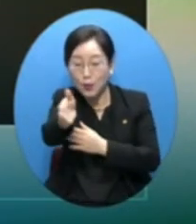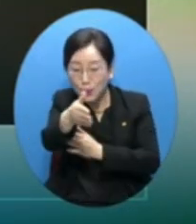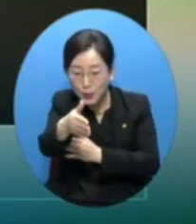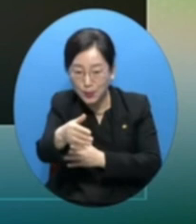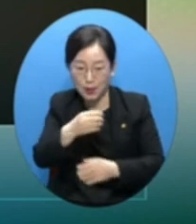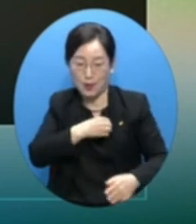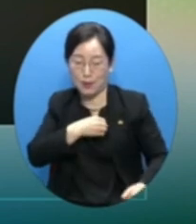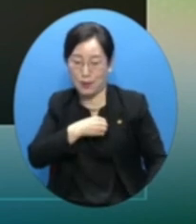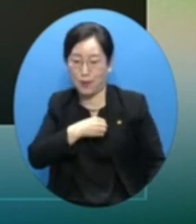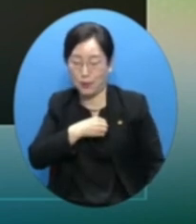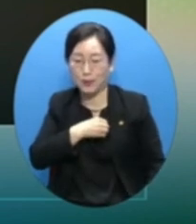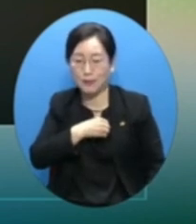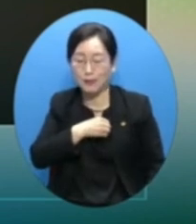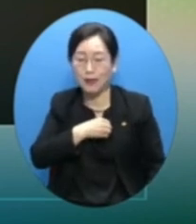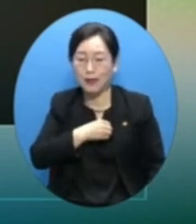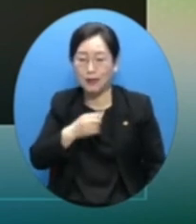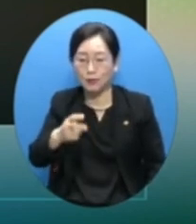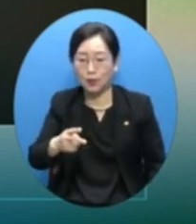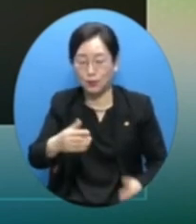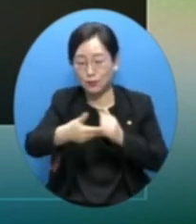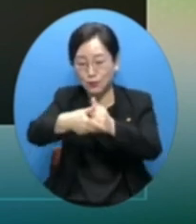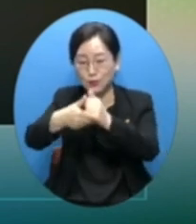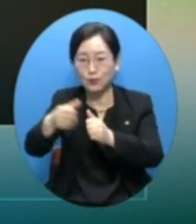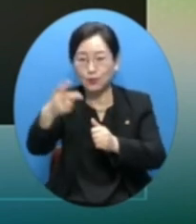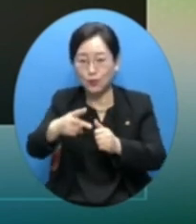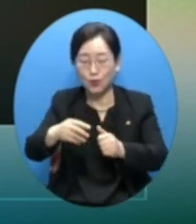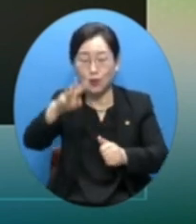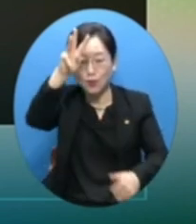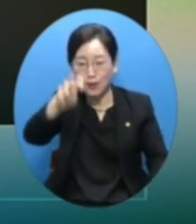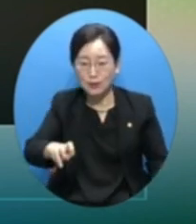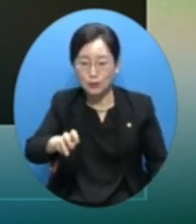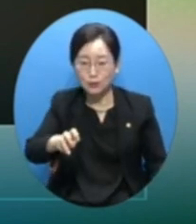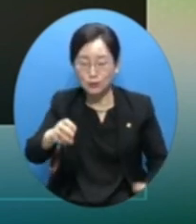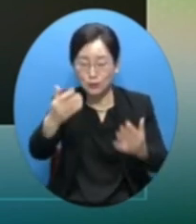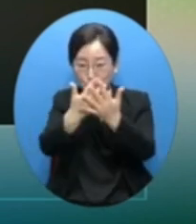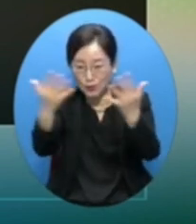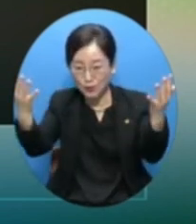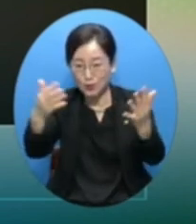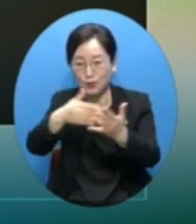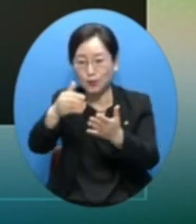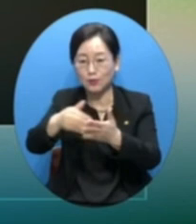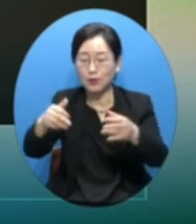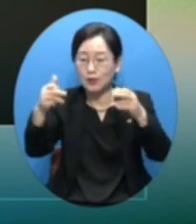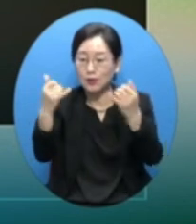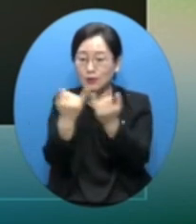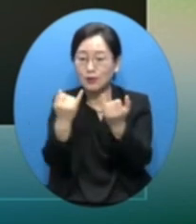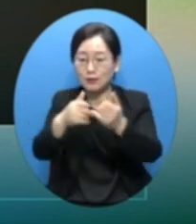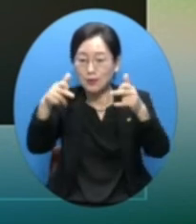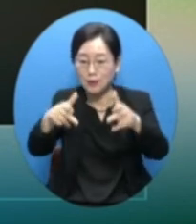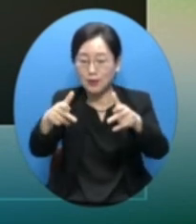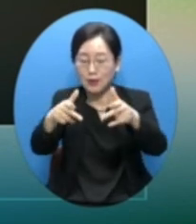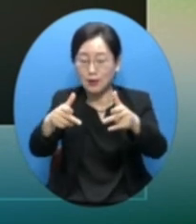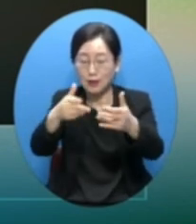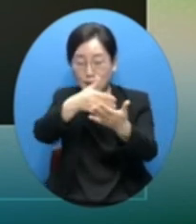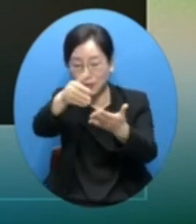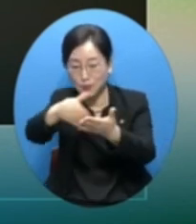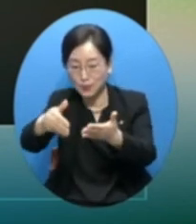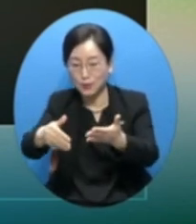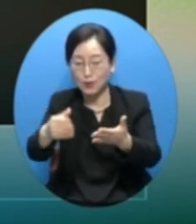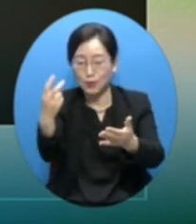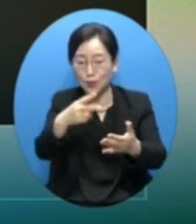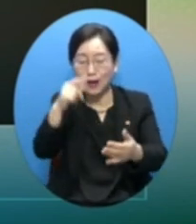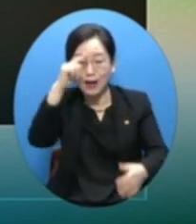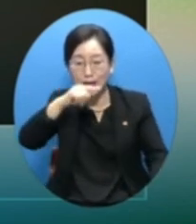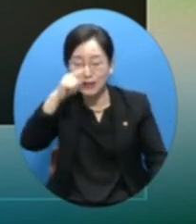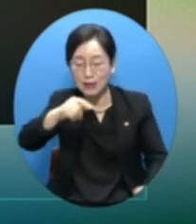나가고 광주 비엔날레 기념전, 부여 군민회전, 여성 장애인 북도듬전, 아시아 태평양 장애인 대표